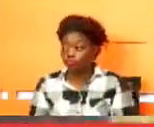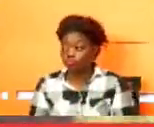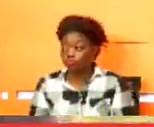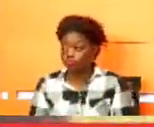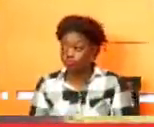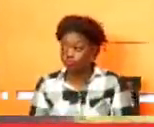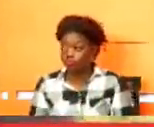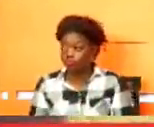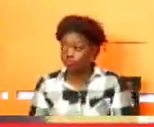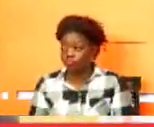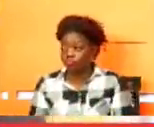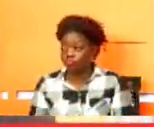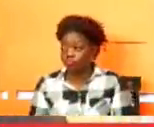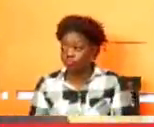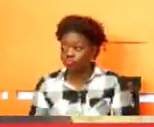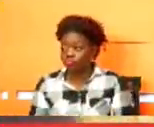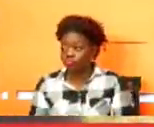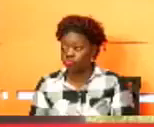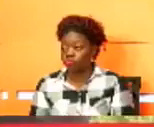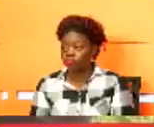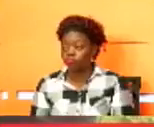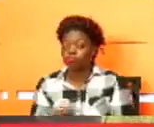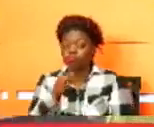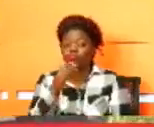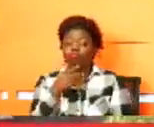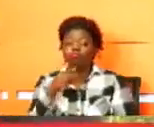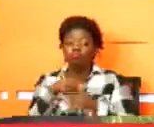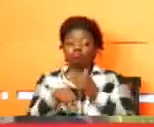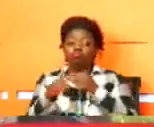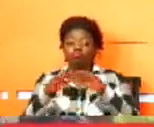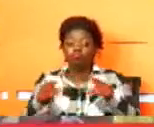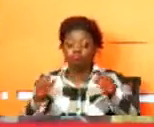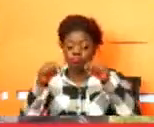akala kuingirira bya takalya mwe but I'm here for